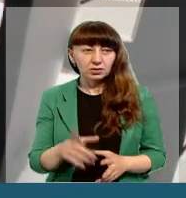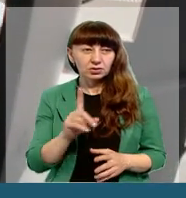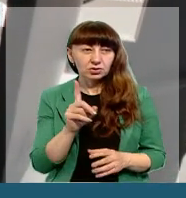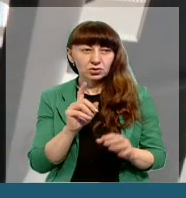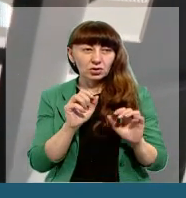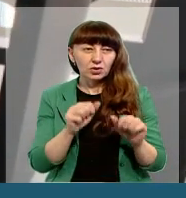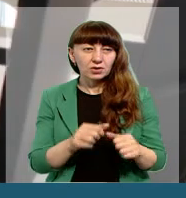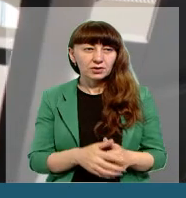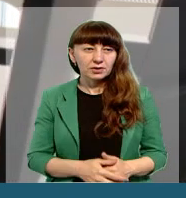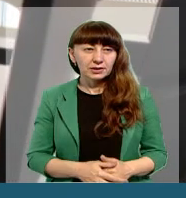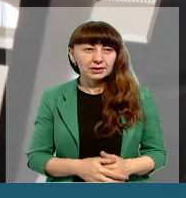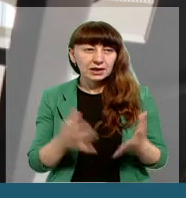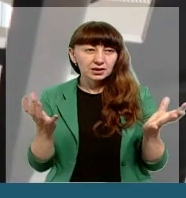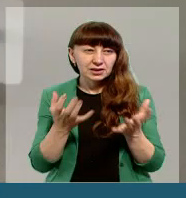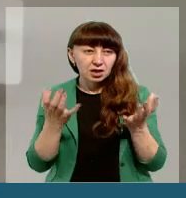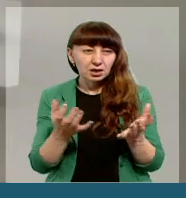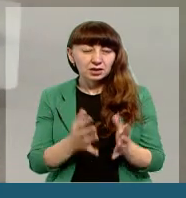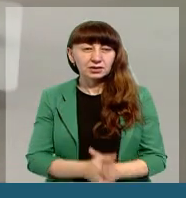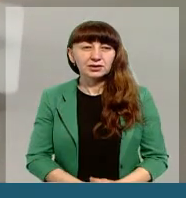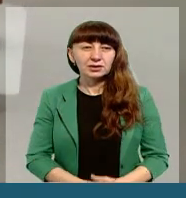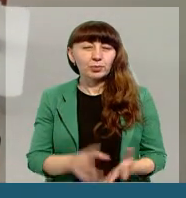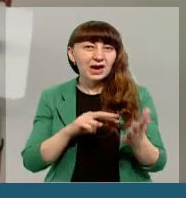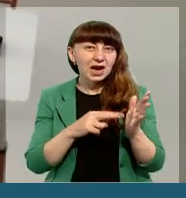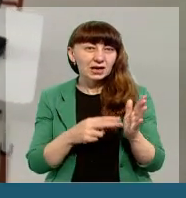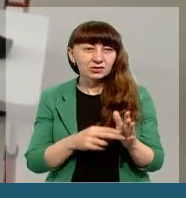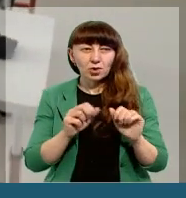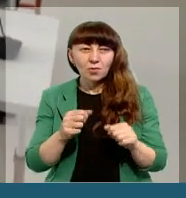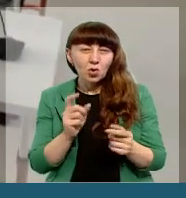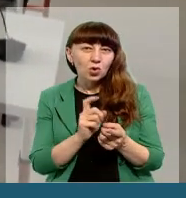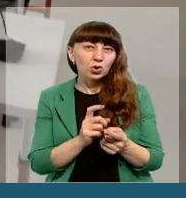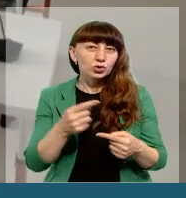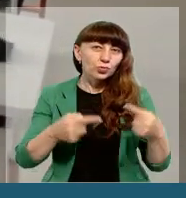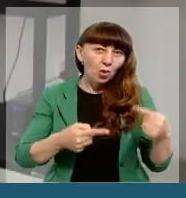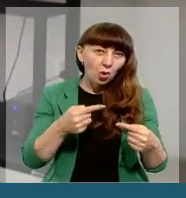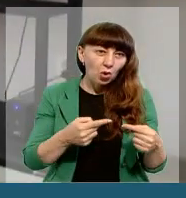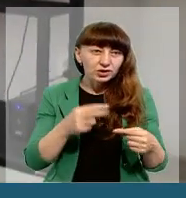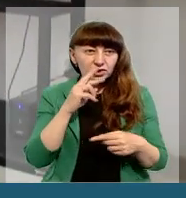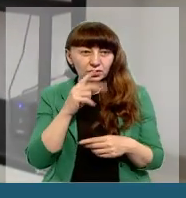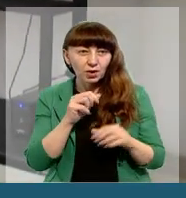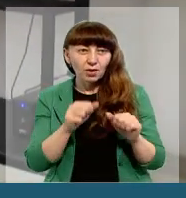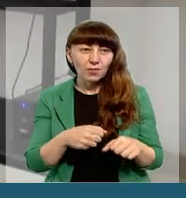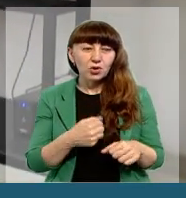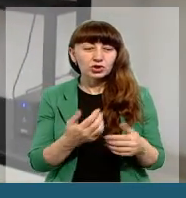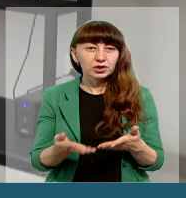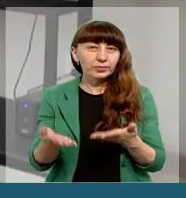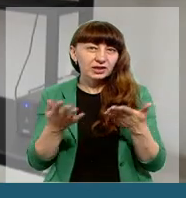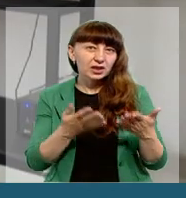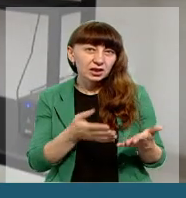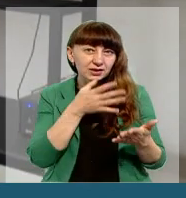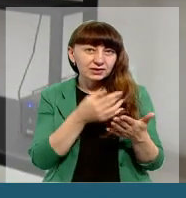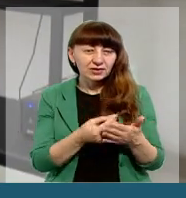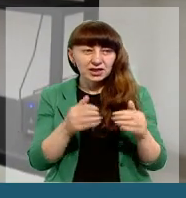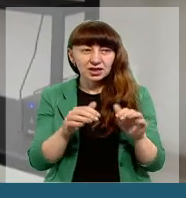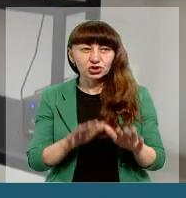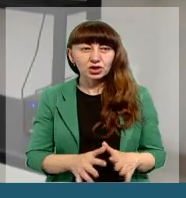что можешь, как сохранить. Здесь можно спорить, ошибаться, выходить за пределы шаблонов и предлагать